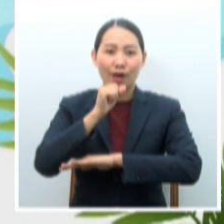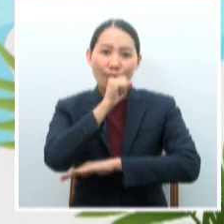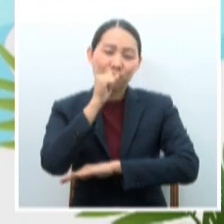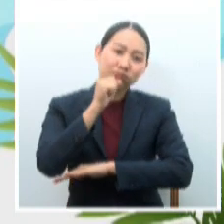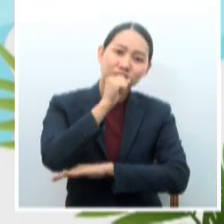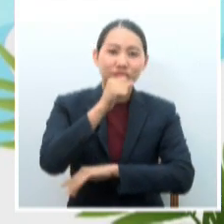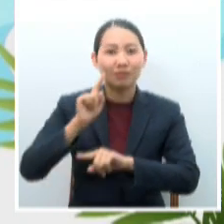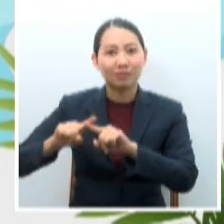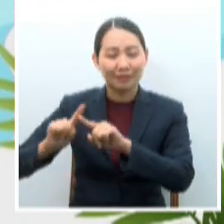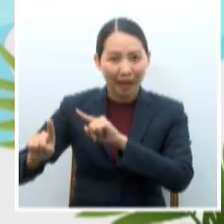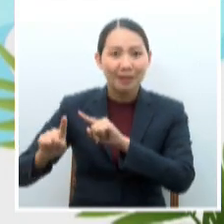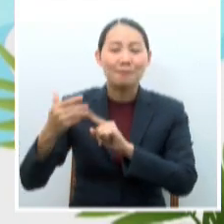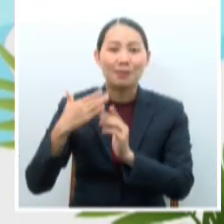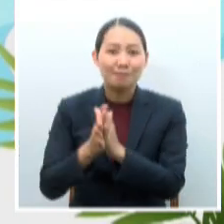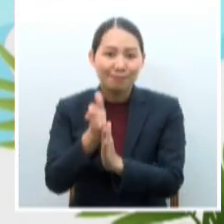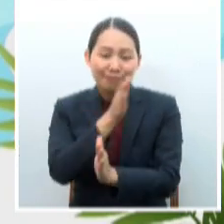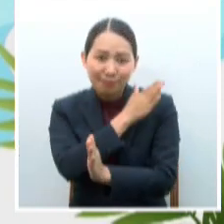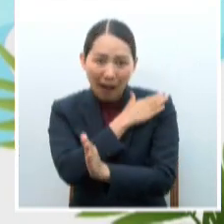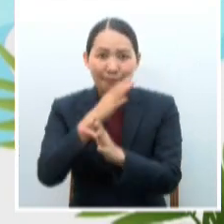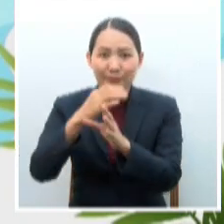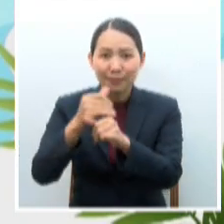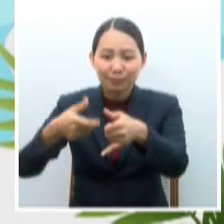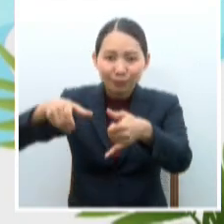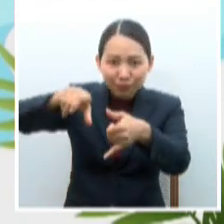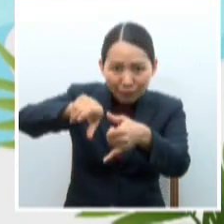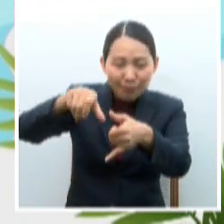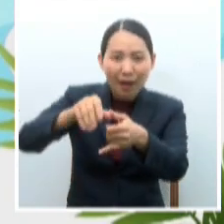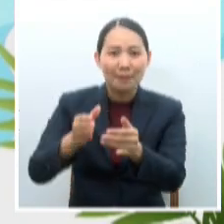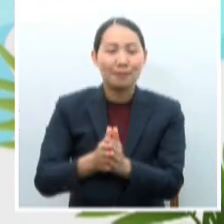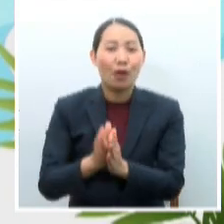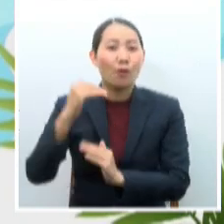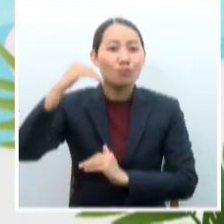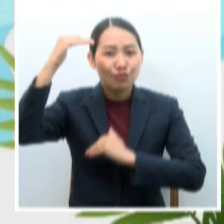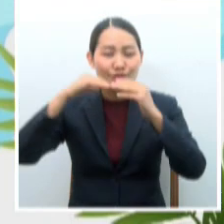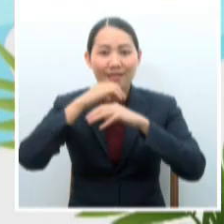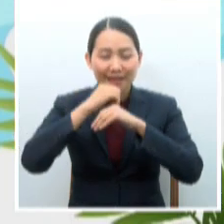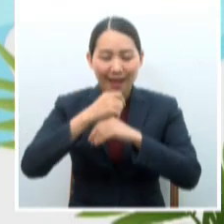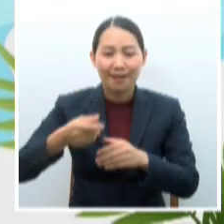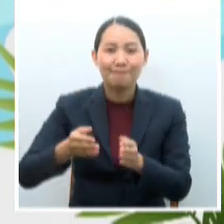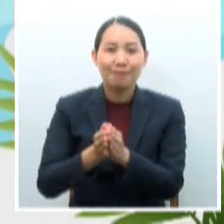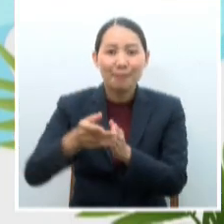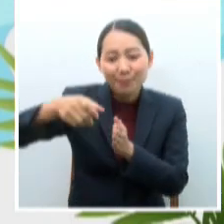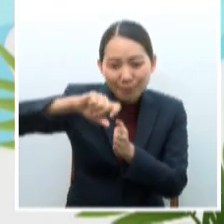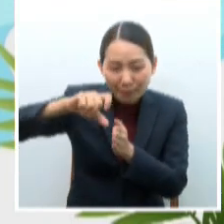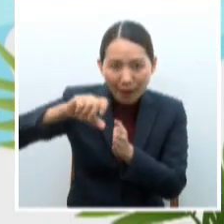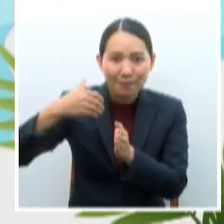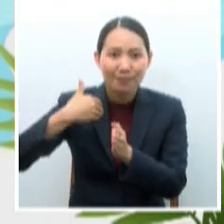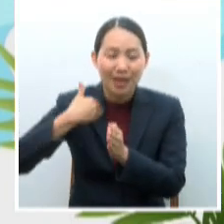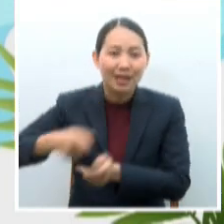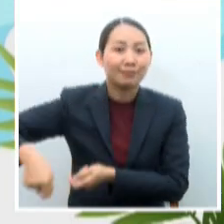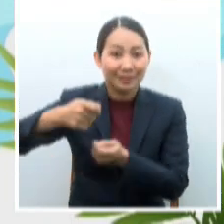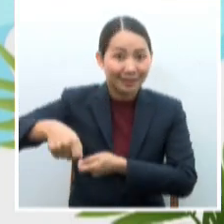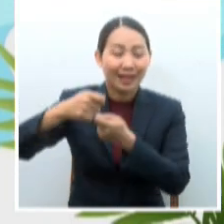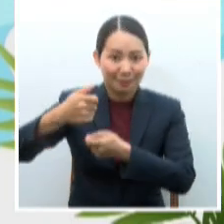ำพระรดน้ำดำหัวผู้สูงอายุลานกิจกรรมสงกรานต์5พาร์คลานกิจกรรม11ซอฟต์พาวเวอร์มีลานเล่นน้ำสงกรานต์ด้วยรว